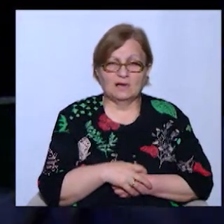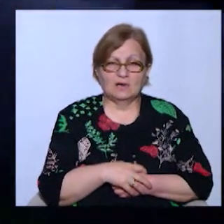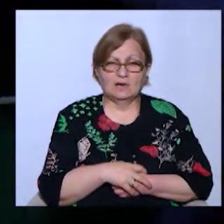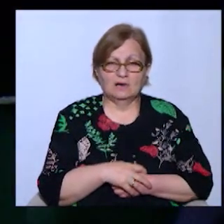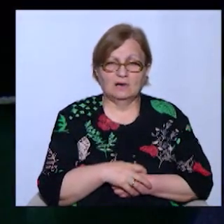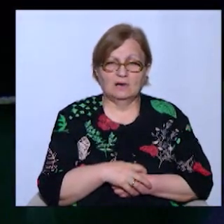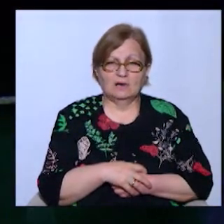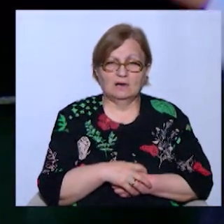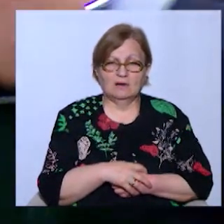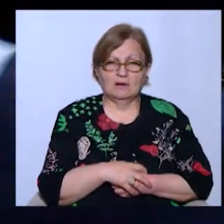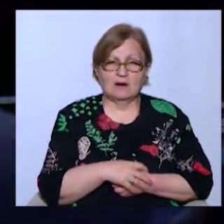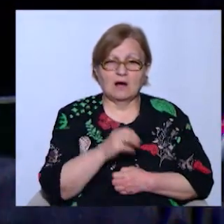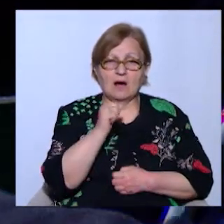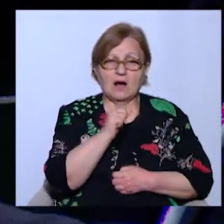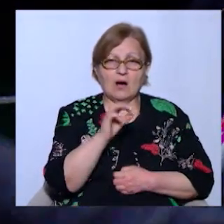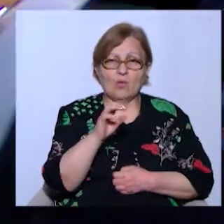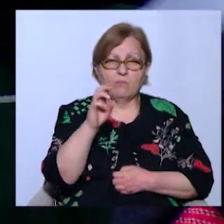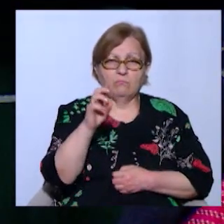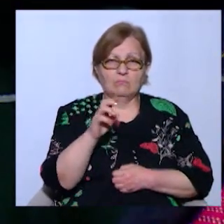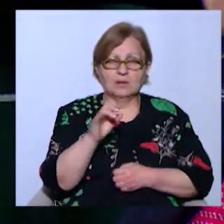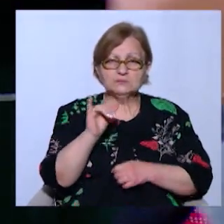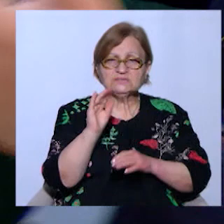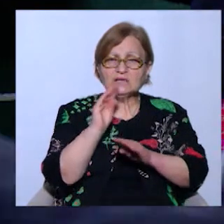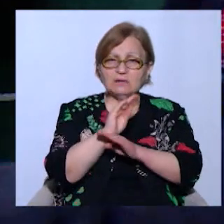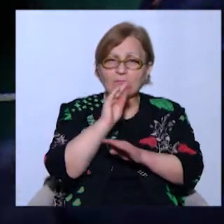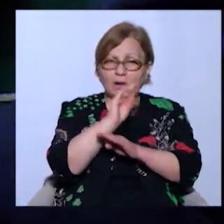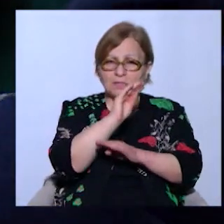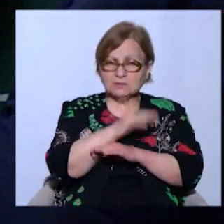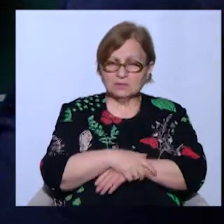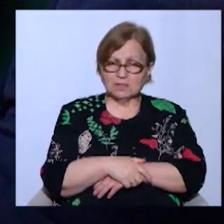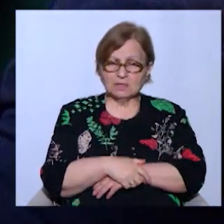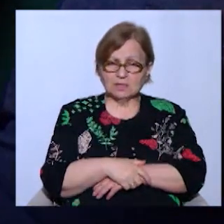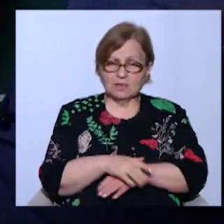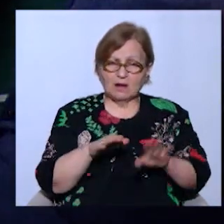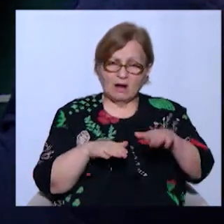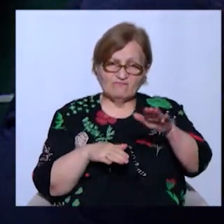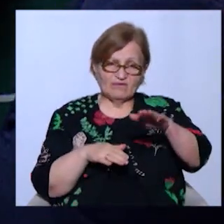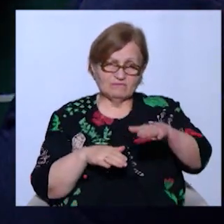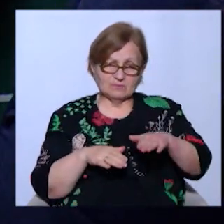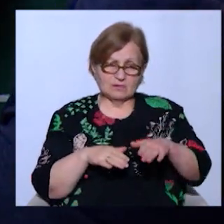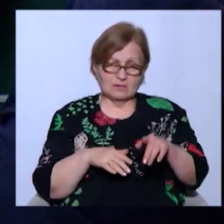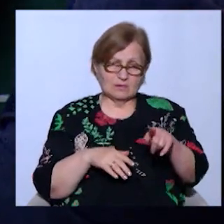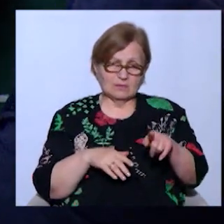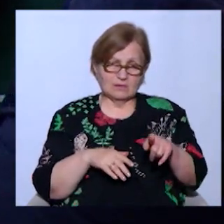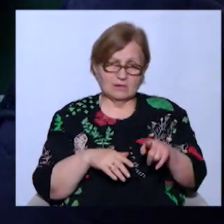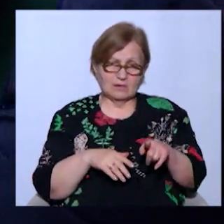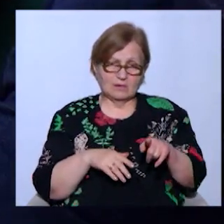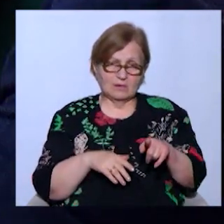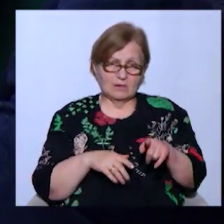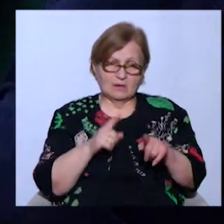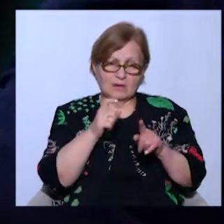A O B გაზომვა მინდა. აბა საიდან მატულობს? რიცხვები? ქვემოთ რომელიც აწერია ტრანსპორტის